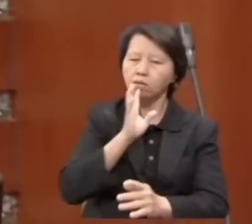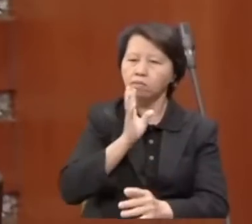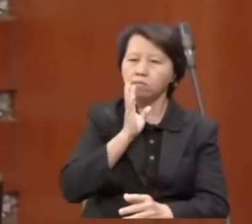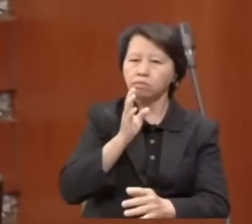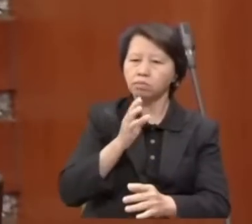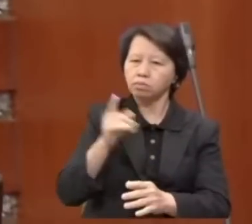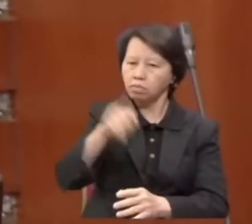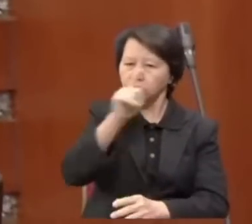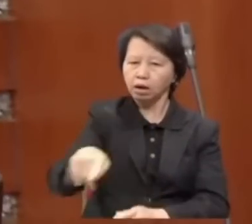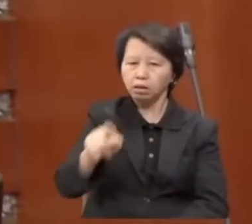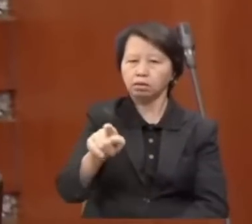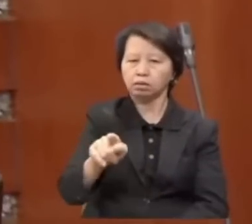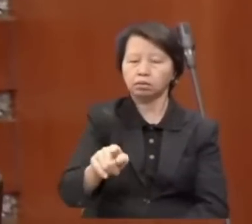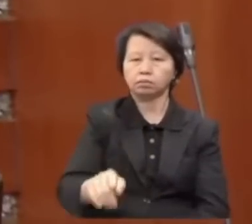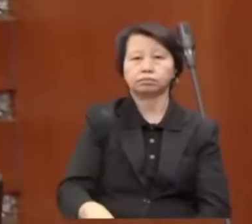ditarik balik